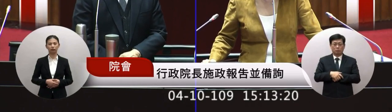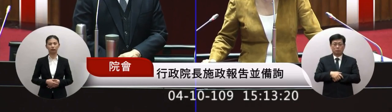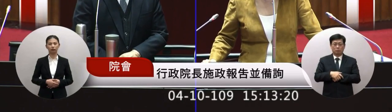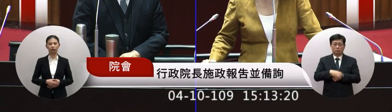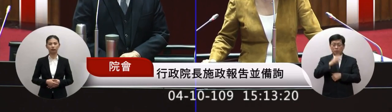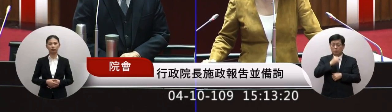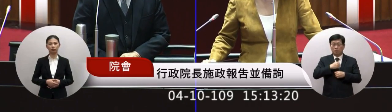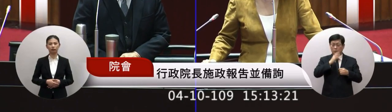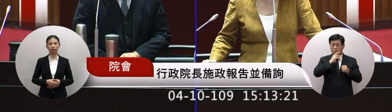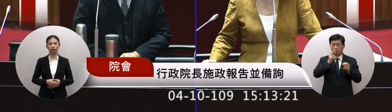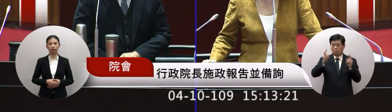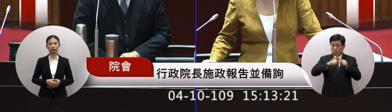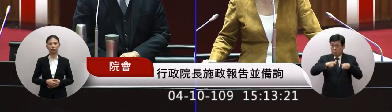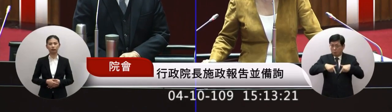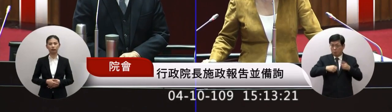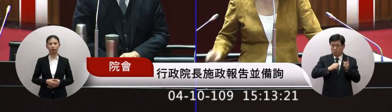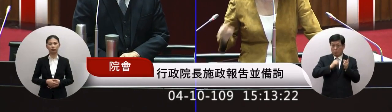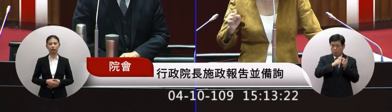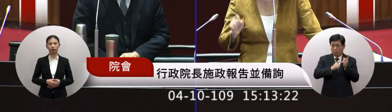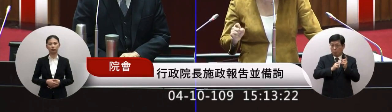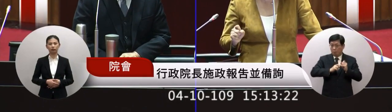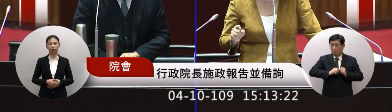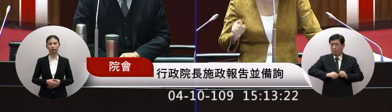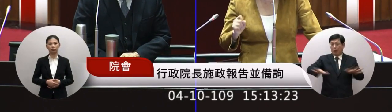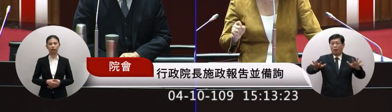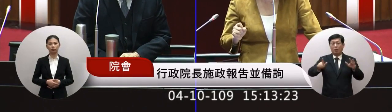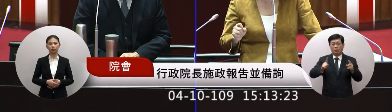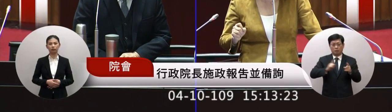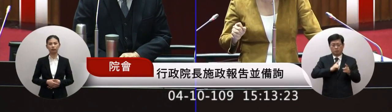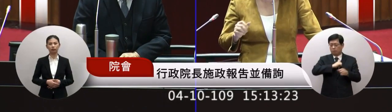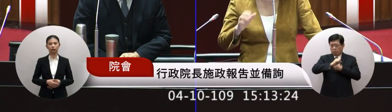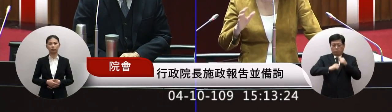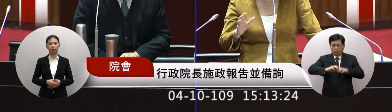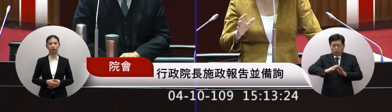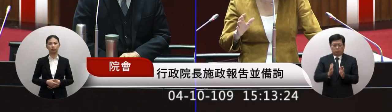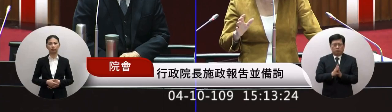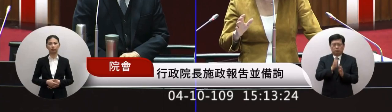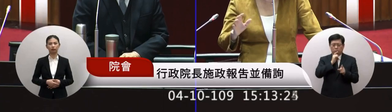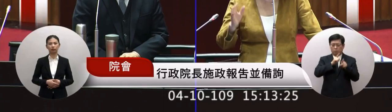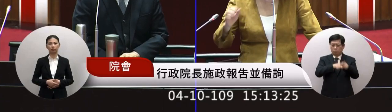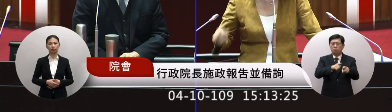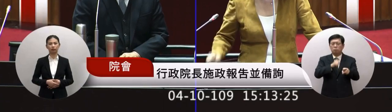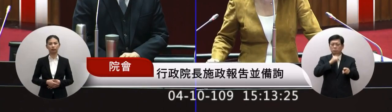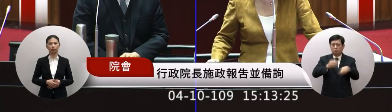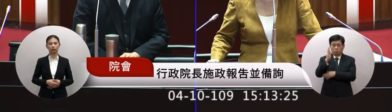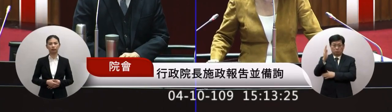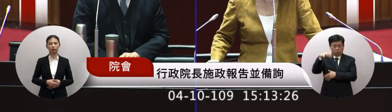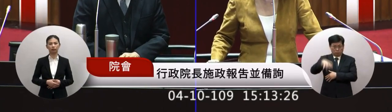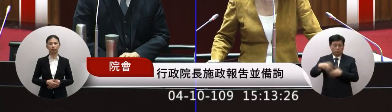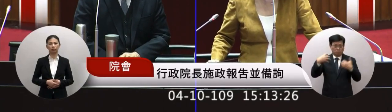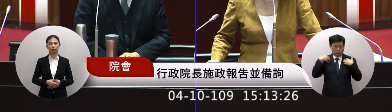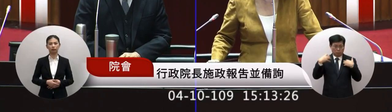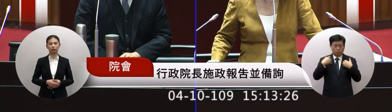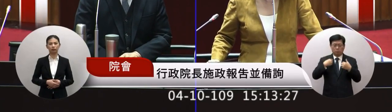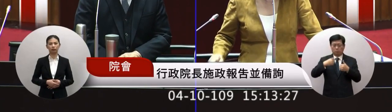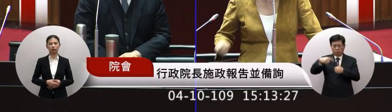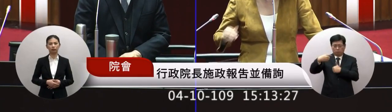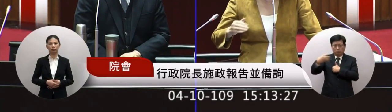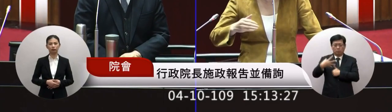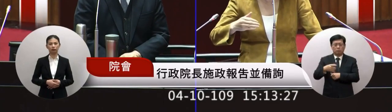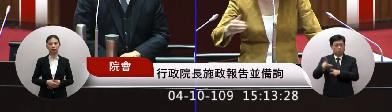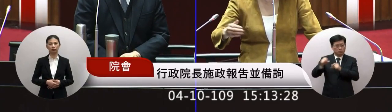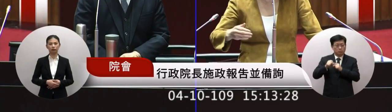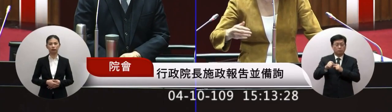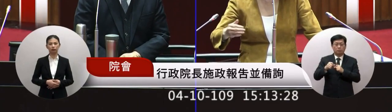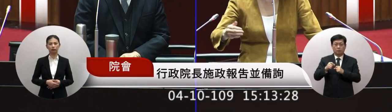这个疫情指挥中心的通知之后呢，都非常自动的去落实行政单位的一个指导，所以